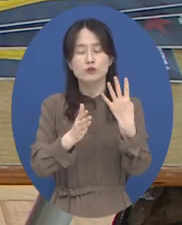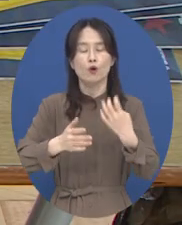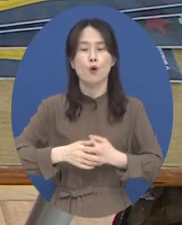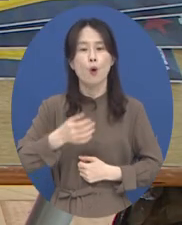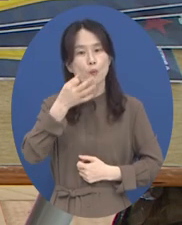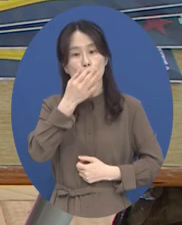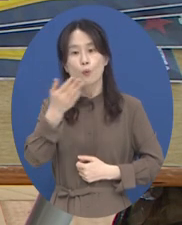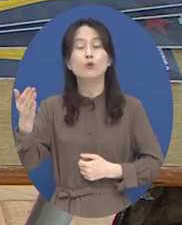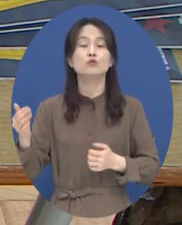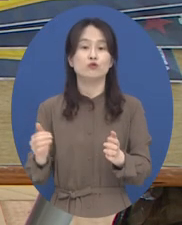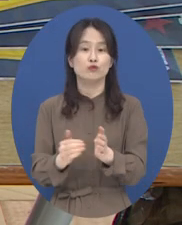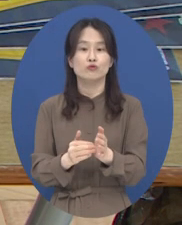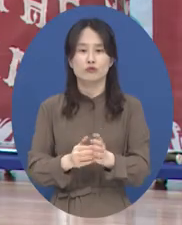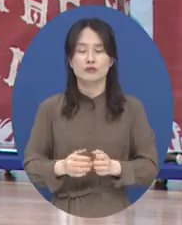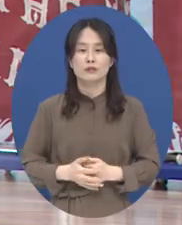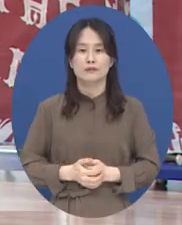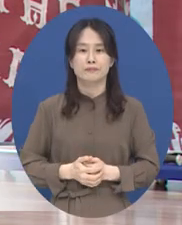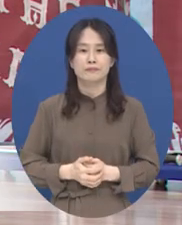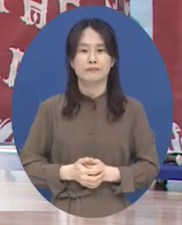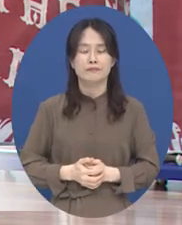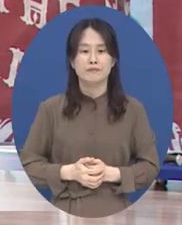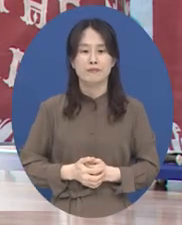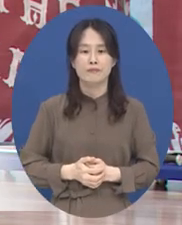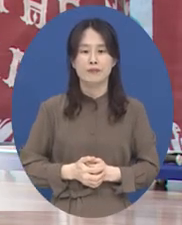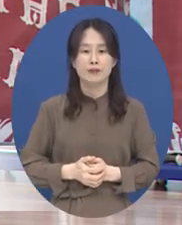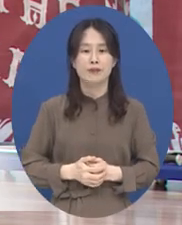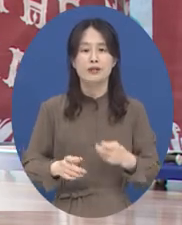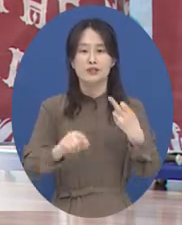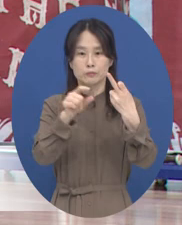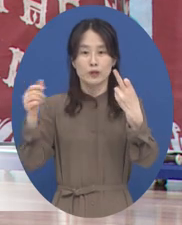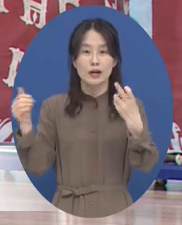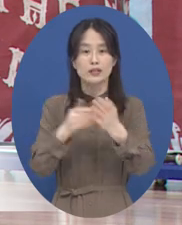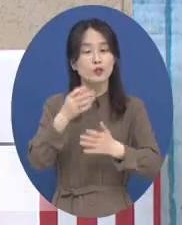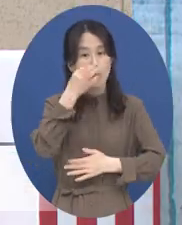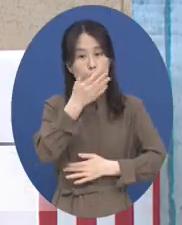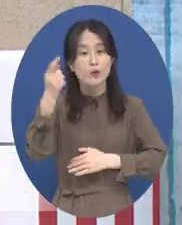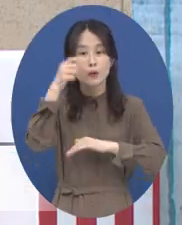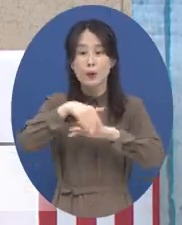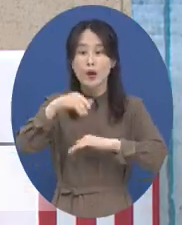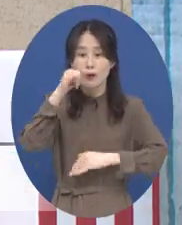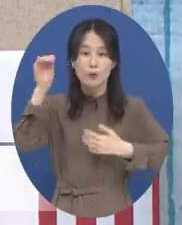중입니다. 올해 찾아가는 영어 뮤지컬 팀의 공연은 12월까지 이어지며